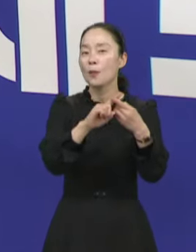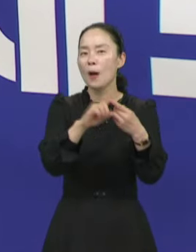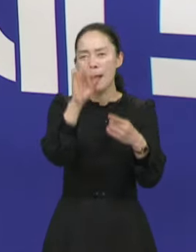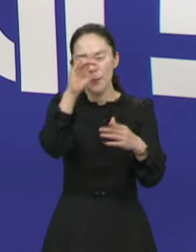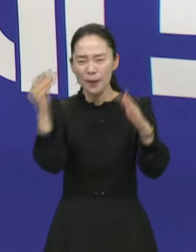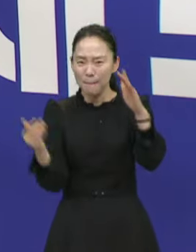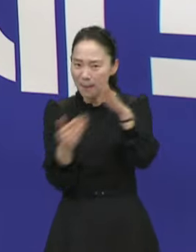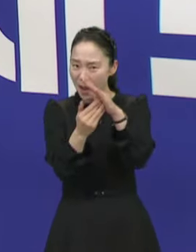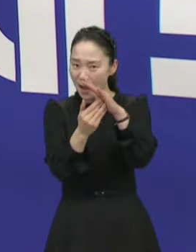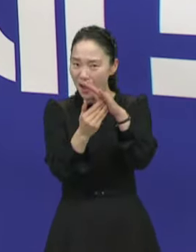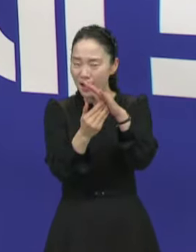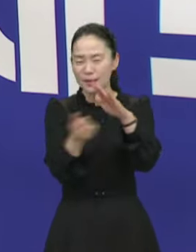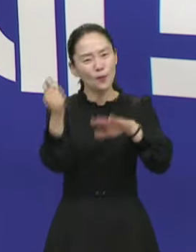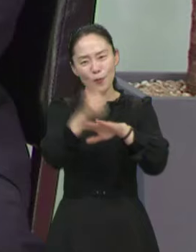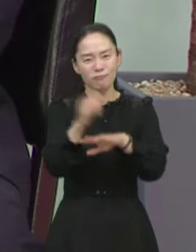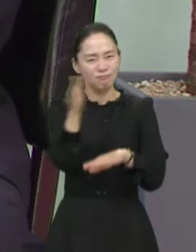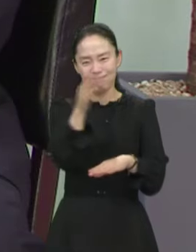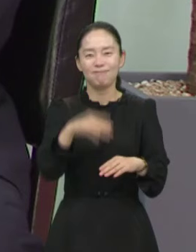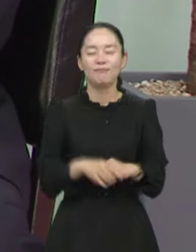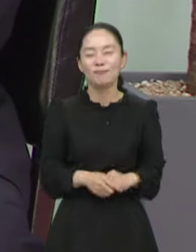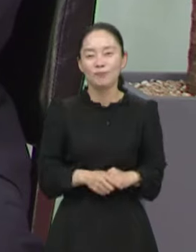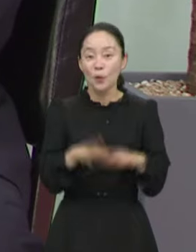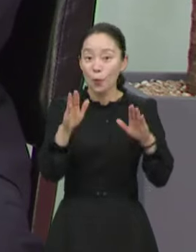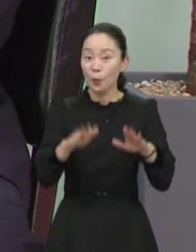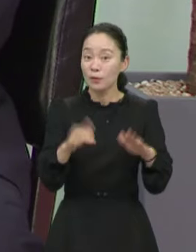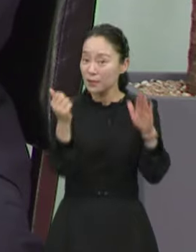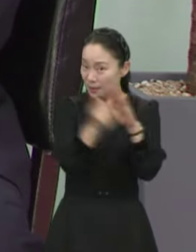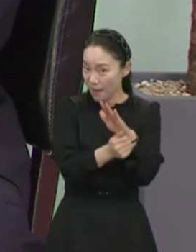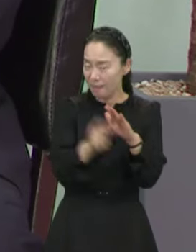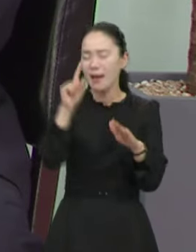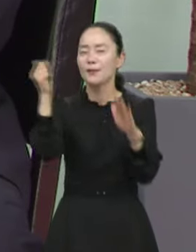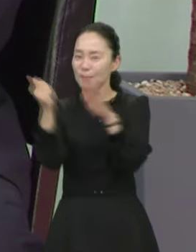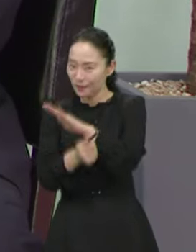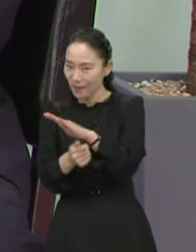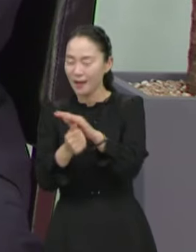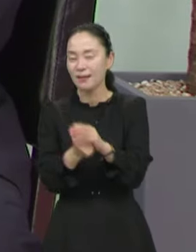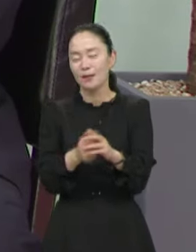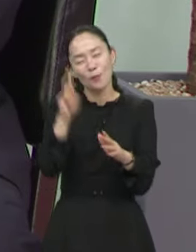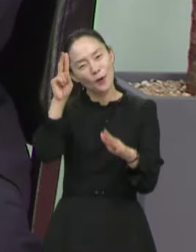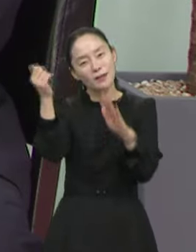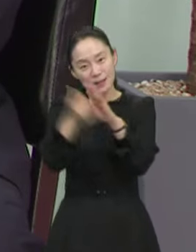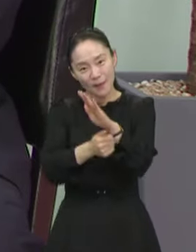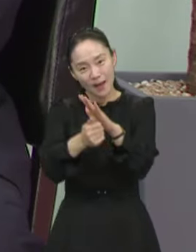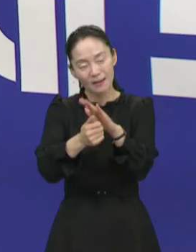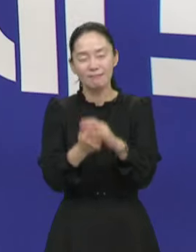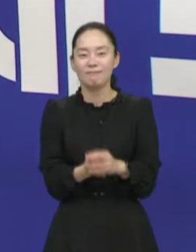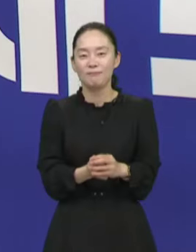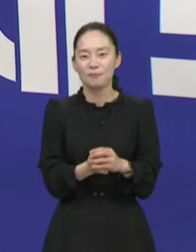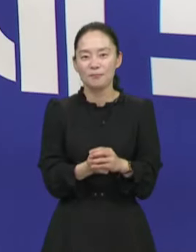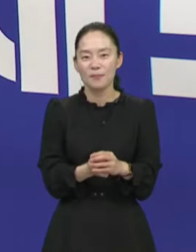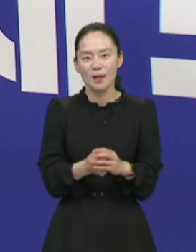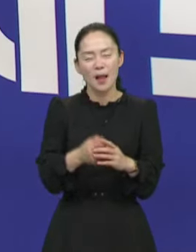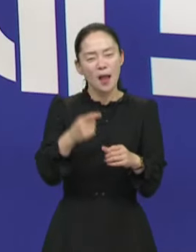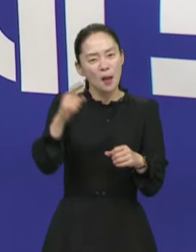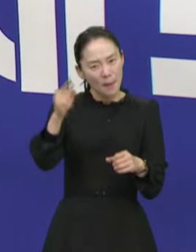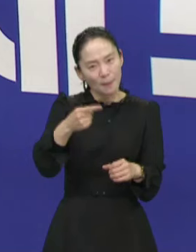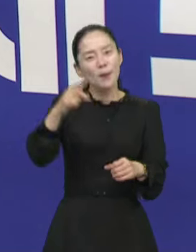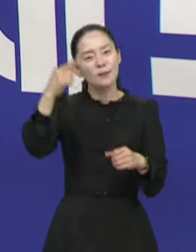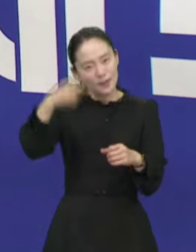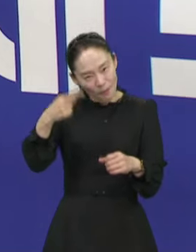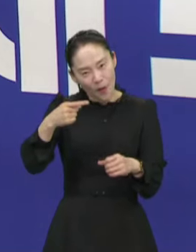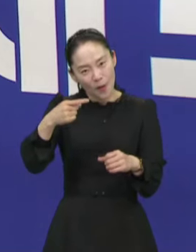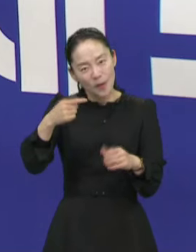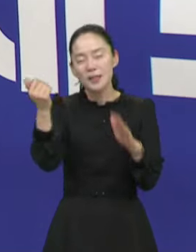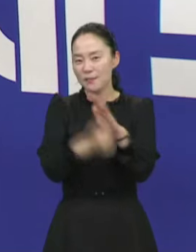성공하는 일은 단 한 번도 없었습니다 오늘 실패할 거고 내일도 실패할 거고 모레도 실패할 거고 100번 천번 실패할